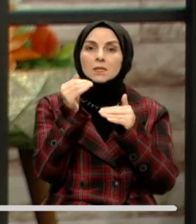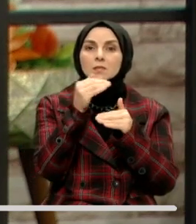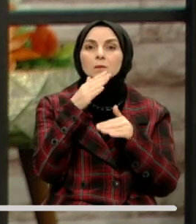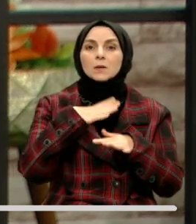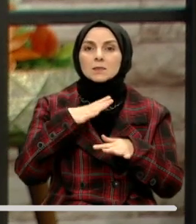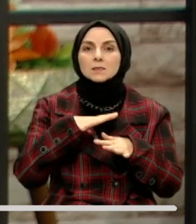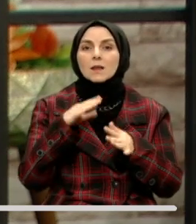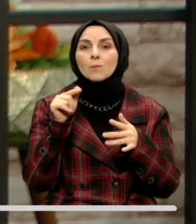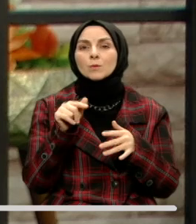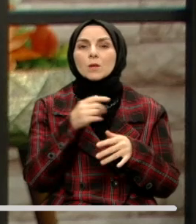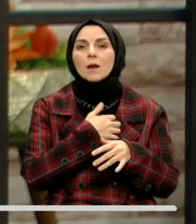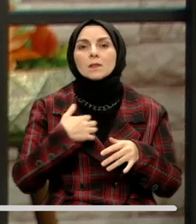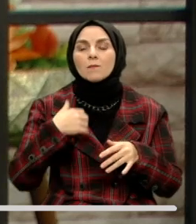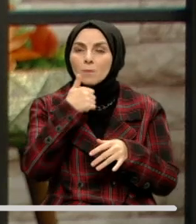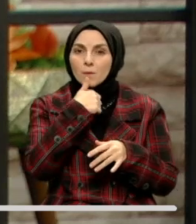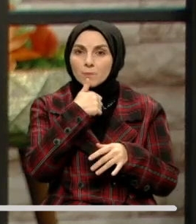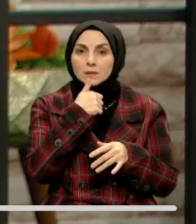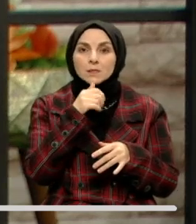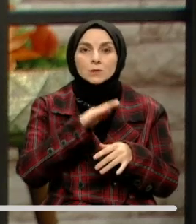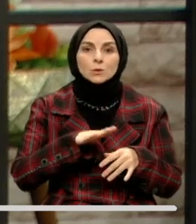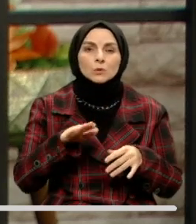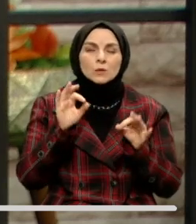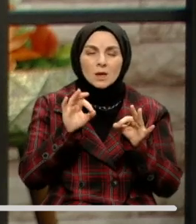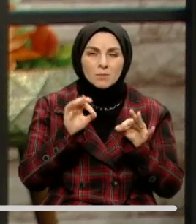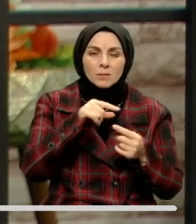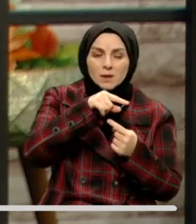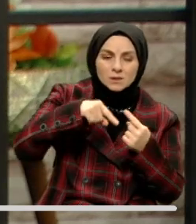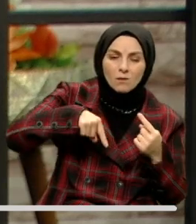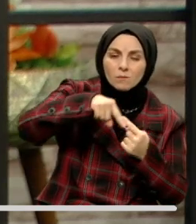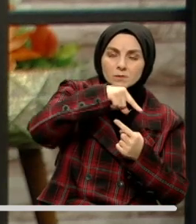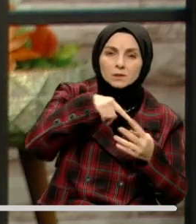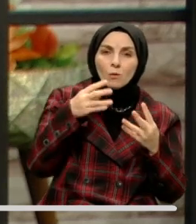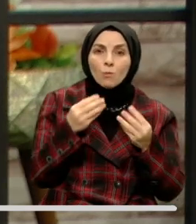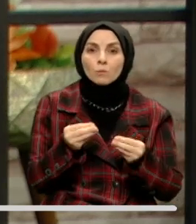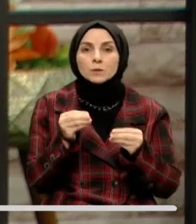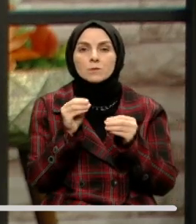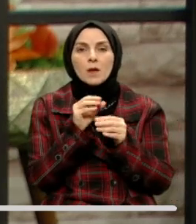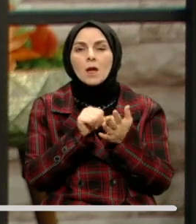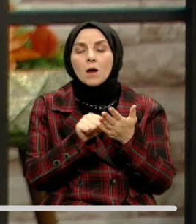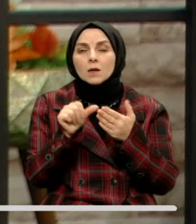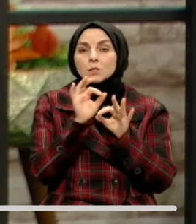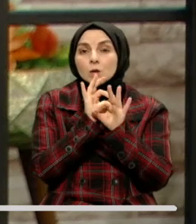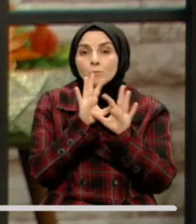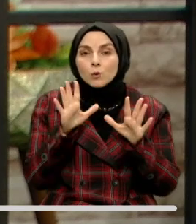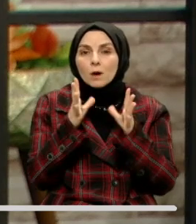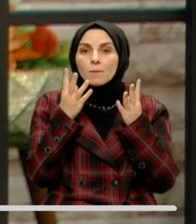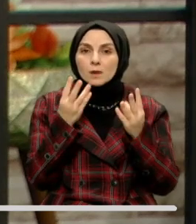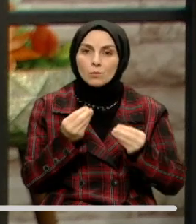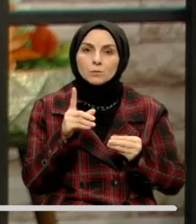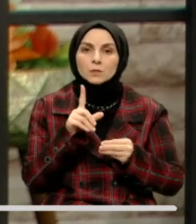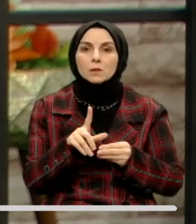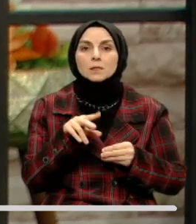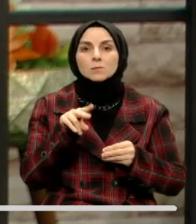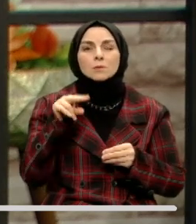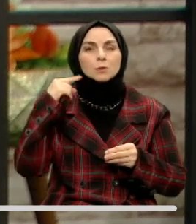olarak anne babanın çocuğun hep etrafında dolanması ya da mükemmeliyetçi yapısı da maalesef bu motivasyonunu olumsuz